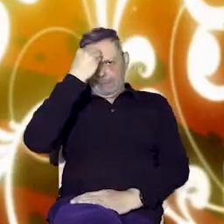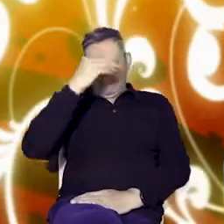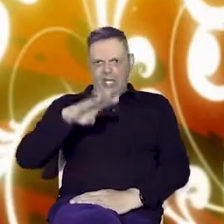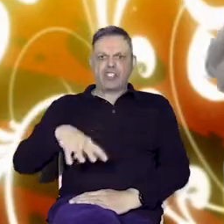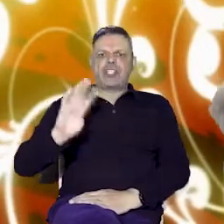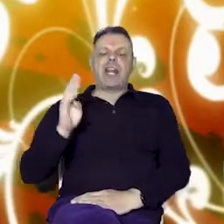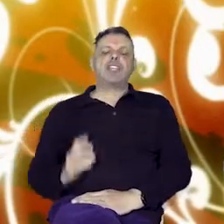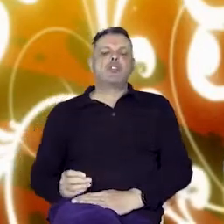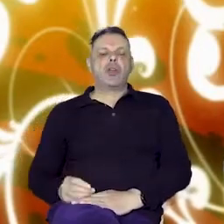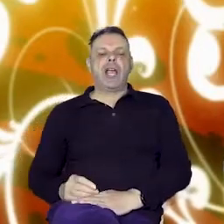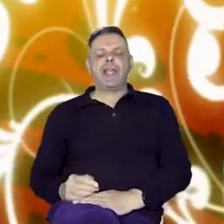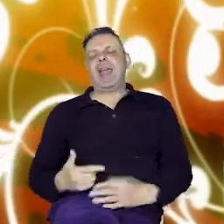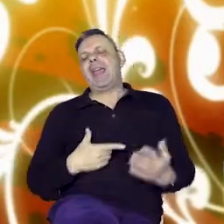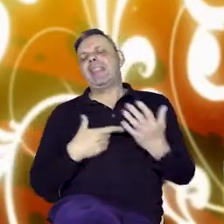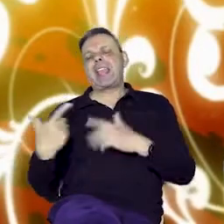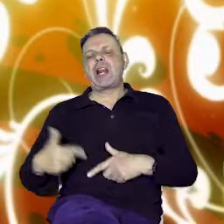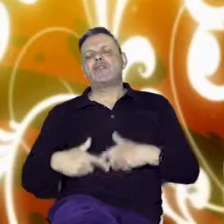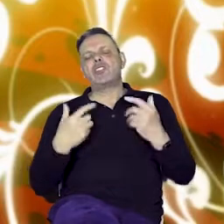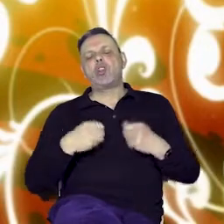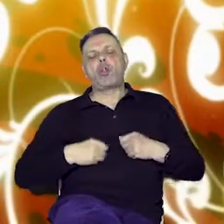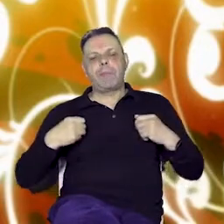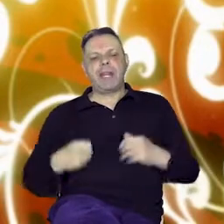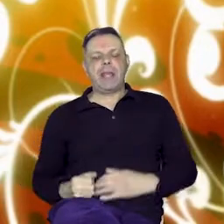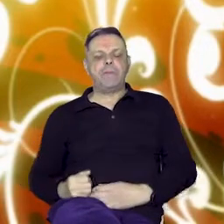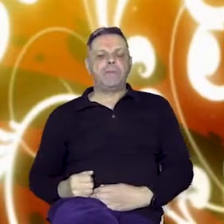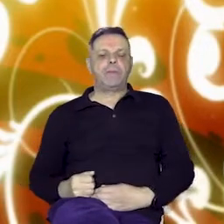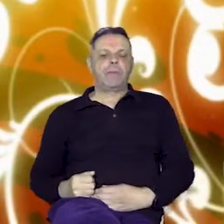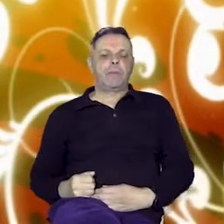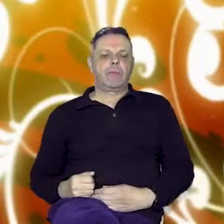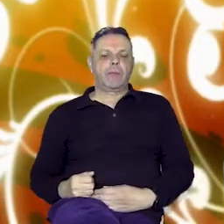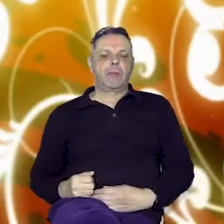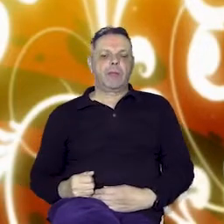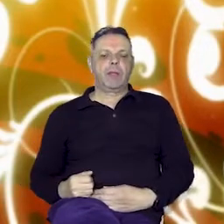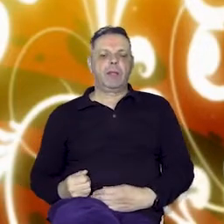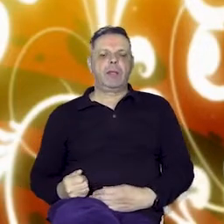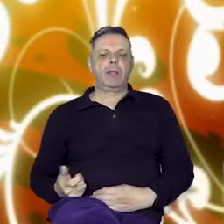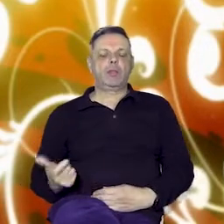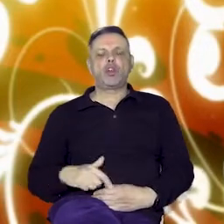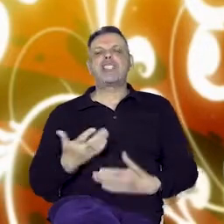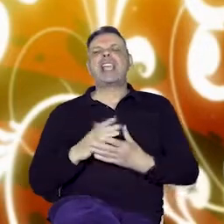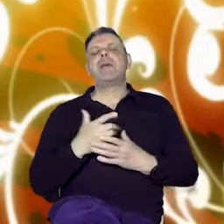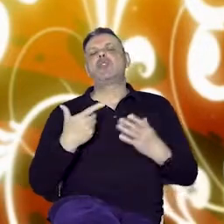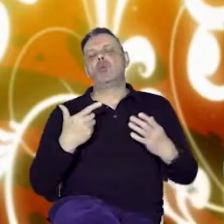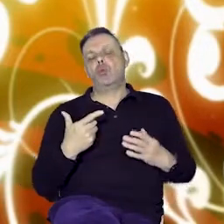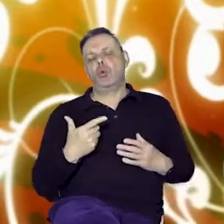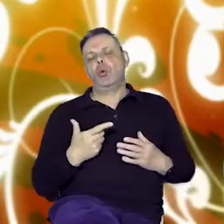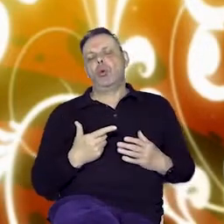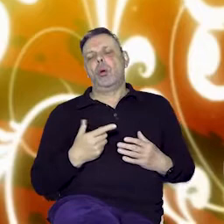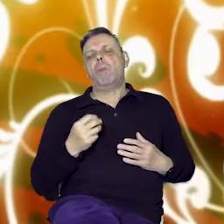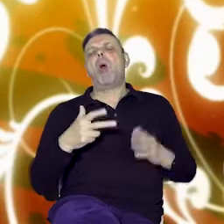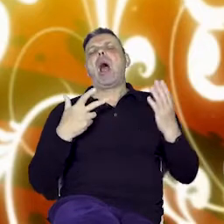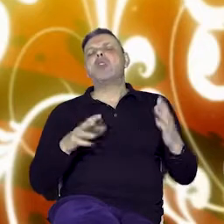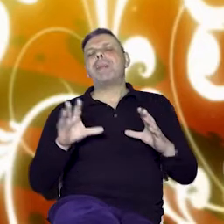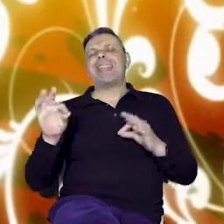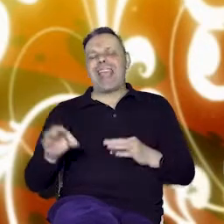počnemo da tjedan osviještenosti o debljini. Svakako nastojite da dođete između 7:30 i 10 sati u sve